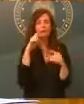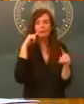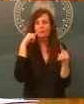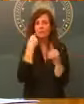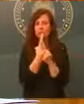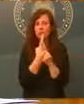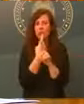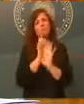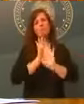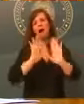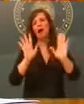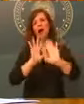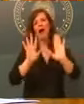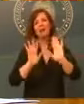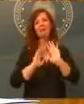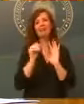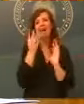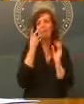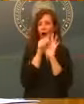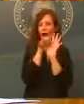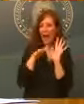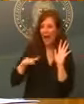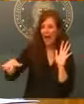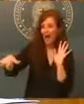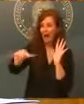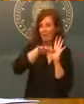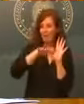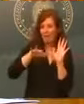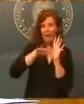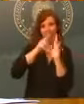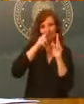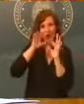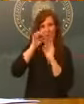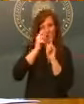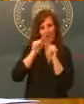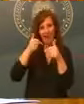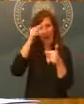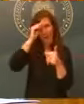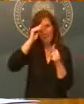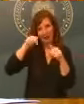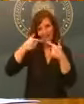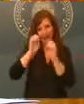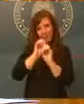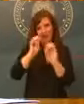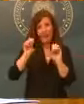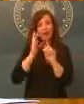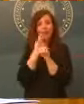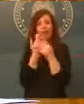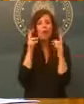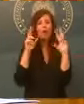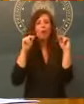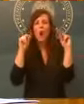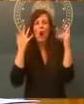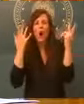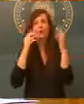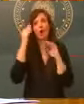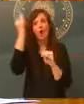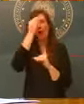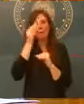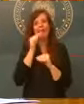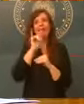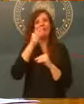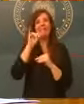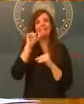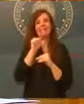bisogno di ambienti di apprendimento nuovi. Fossero anche banchi nuovi. Penso all'ITIS Majorana di Brindisi,